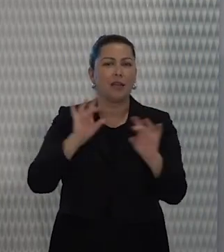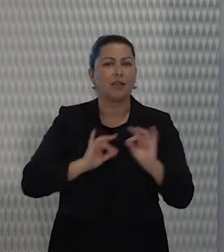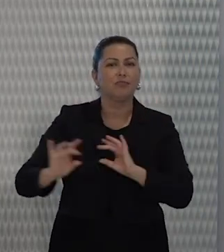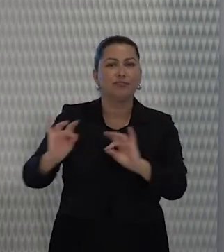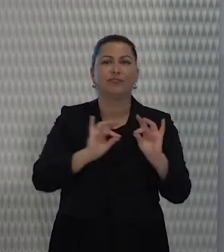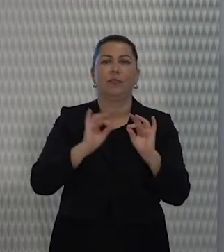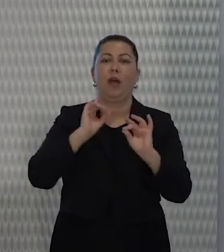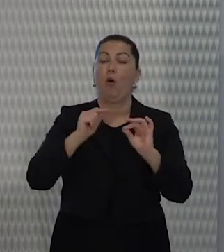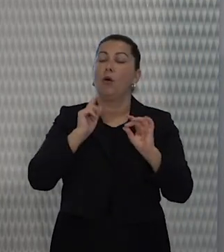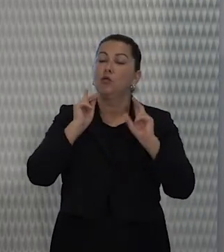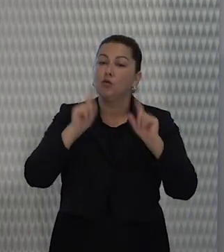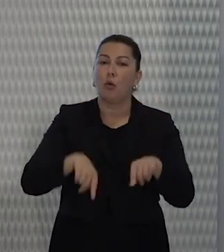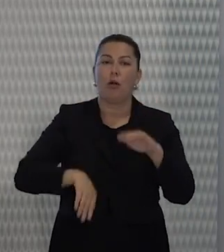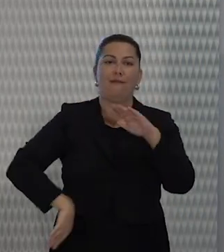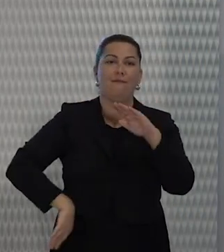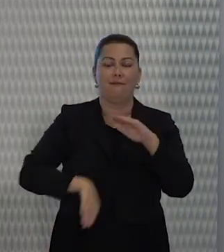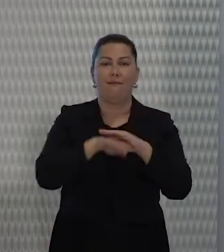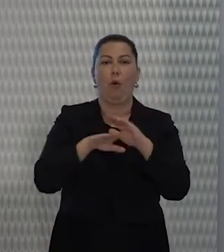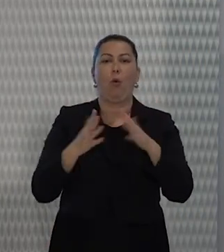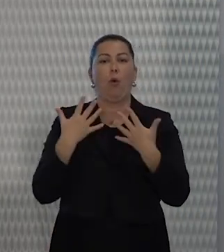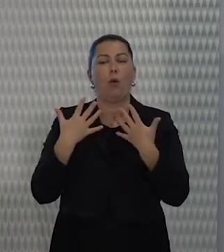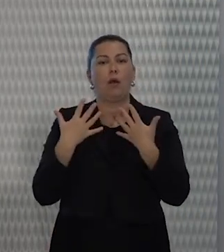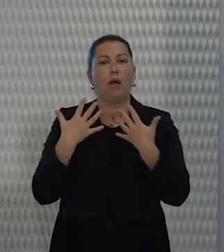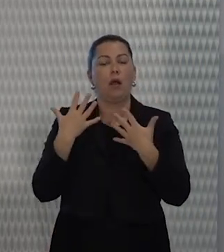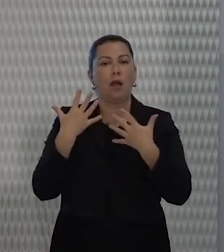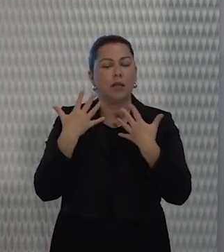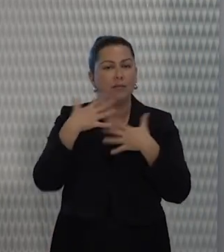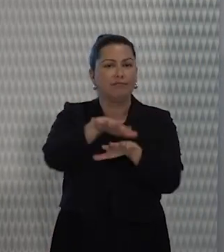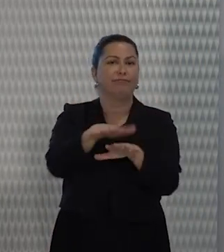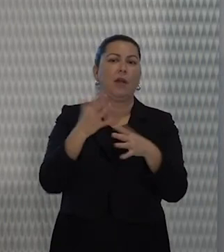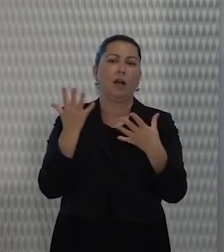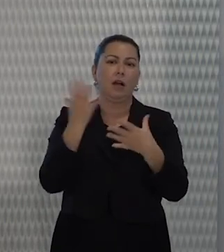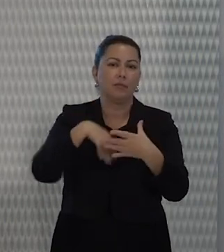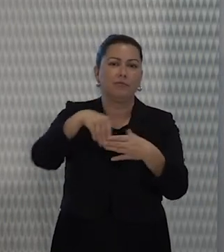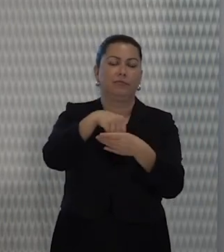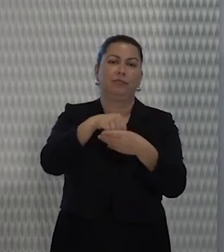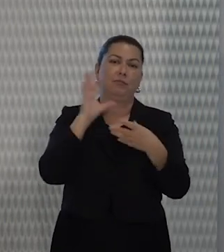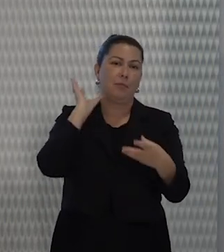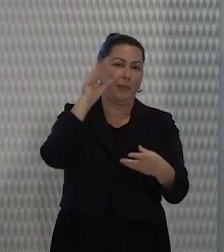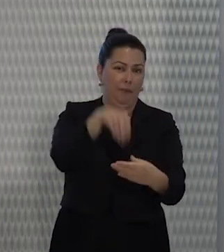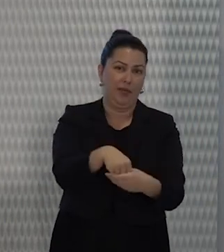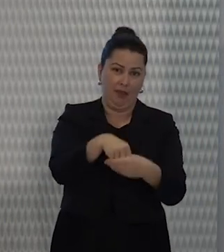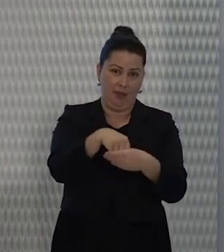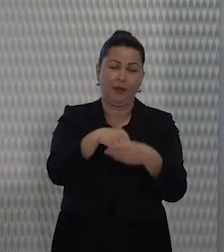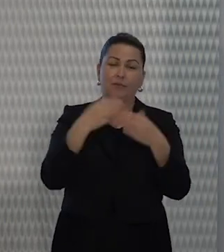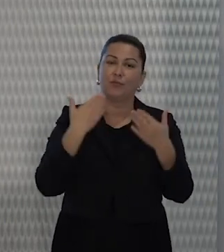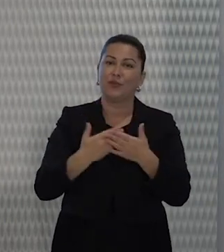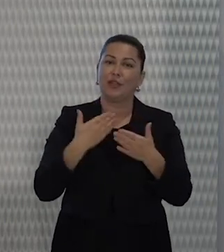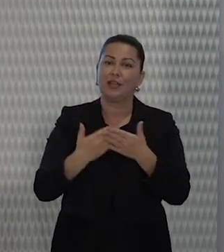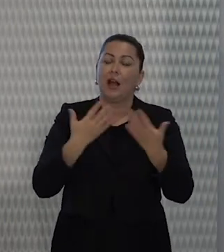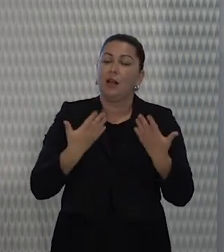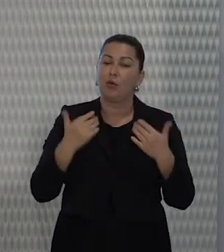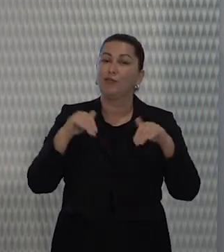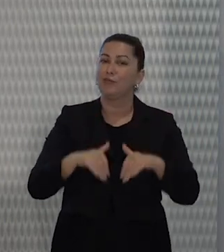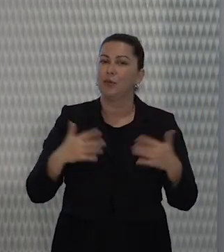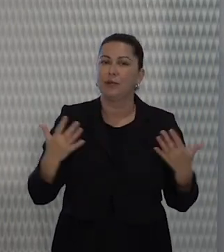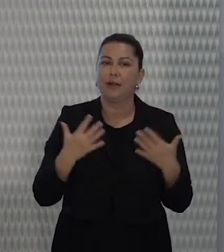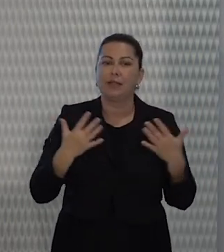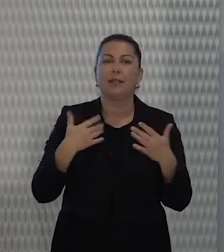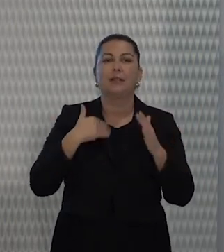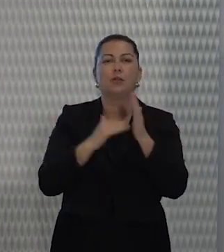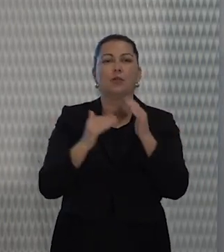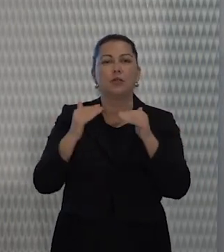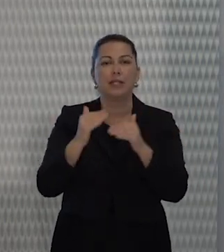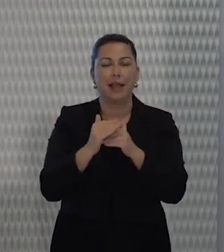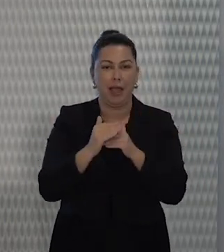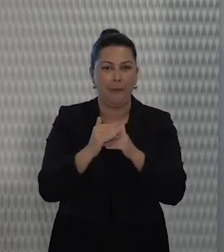besteht, voll integrieren und inkludieren wollen. Und deswegen müssen wir unsere Systeme, und da